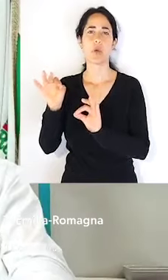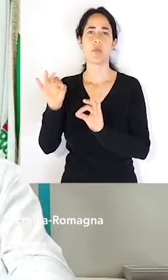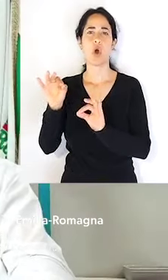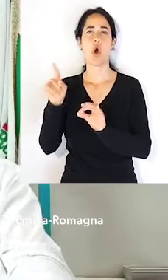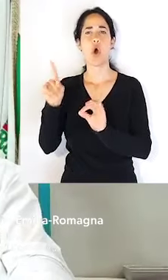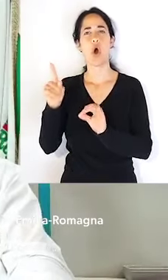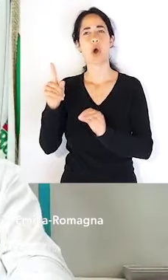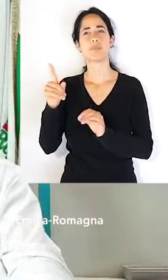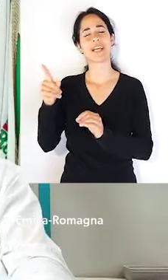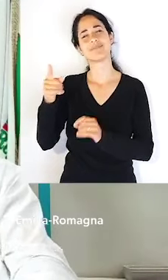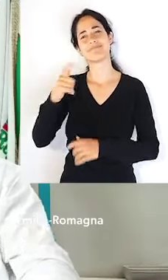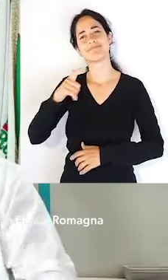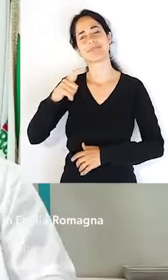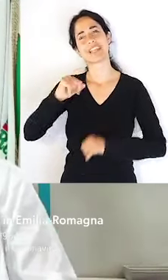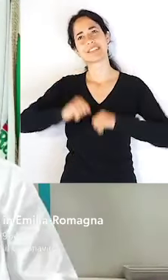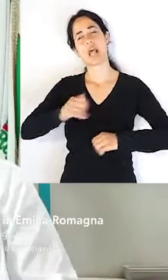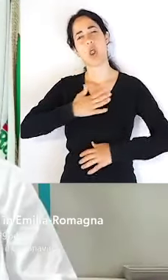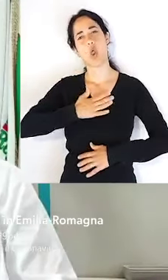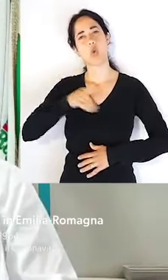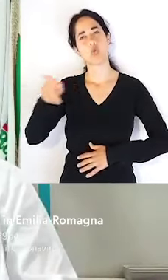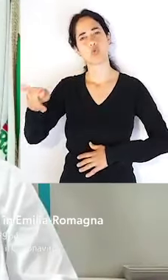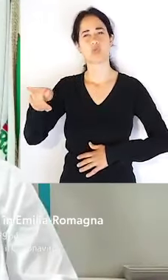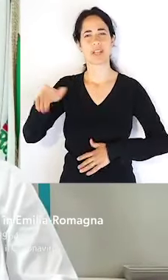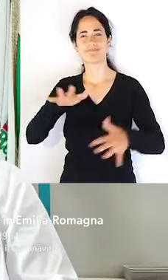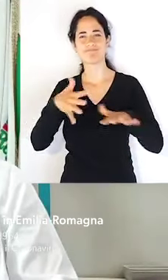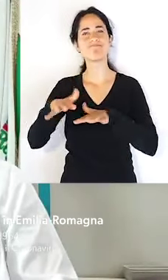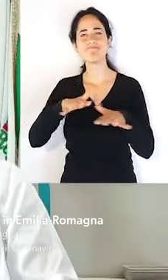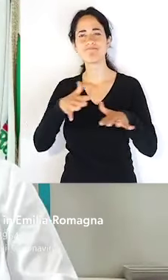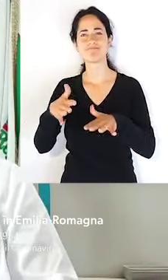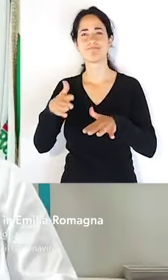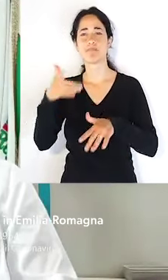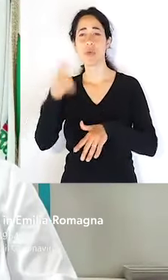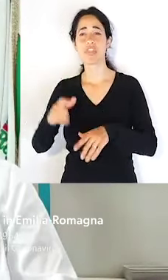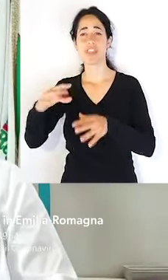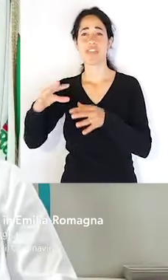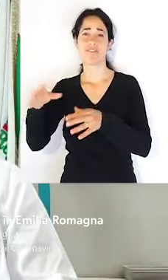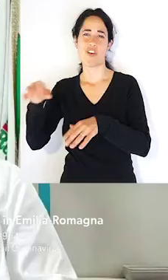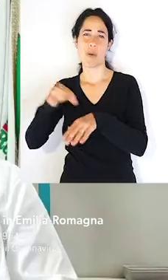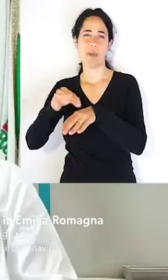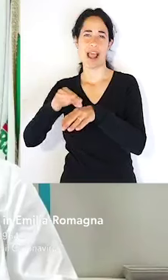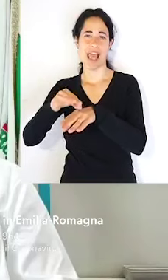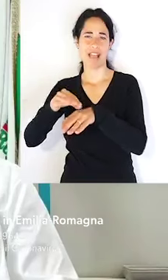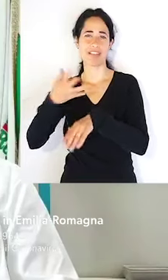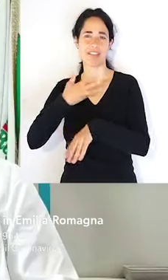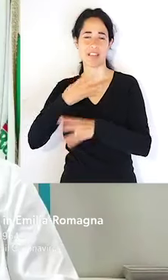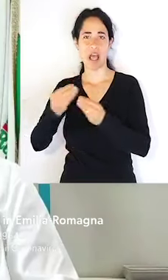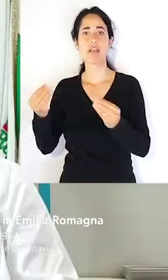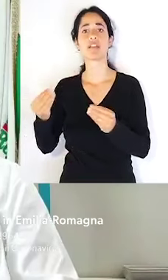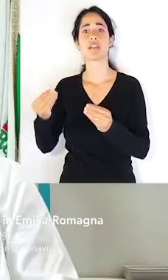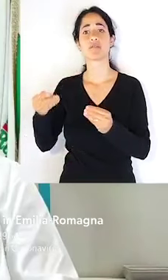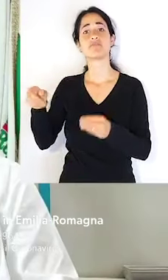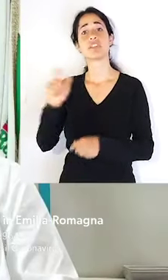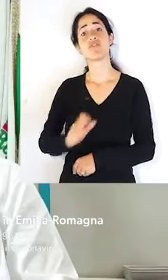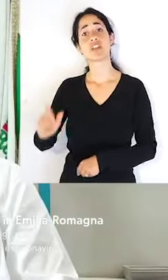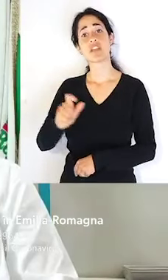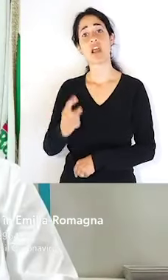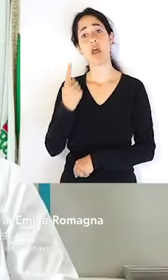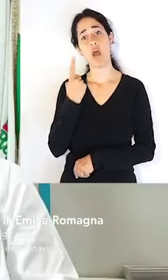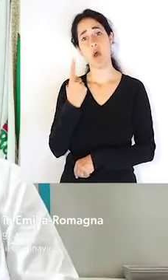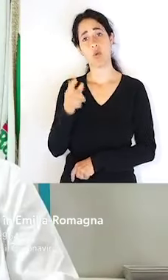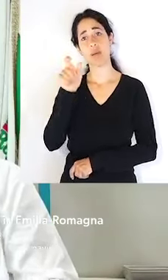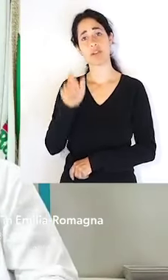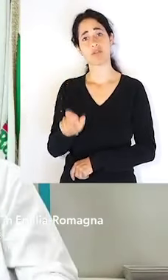era, diciamo così, in condizioni critiche in ragione di altre patologie, e a Cesena una persona deceduta